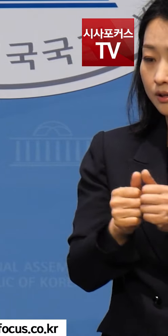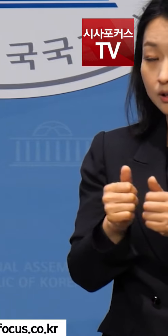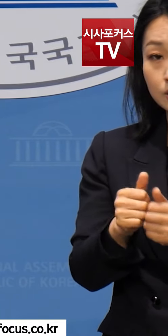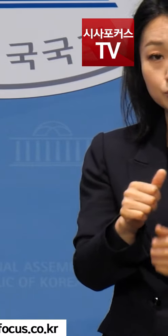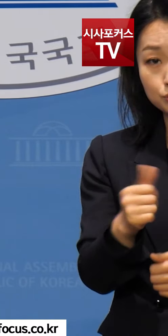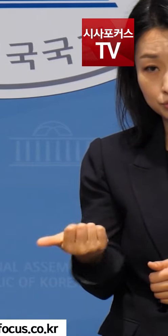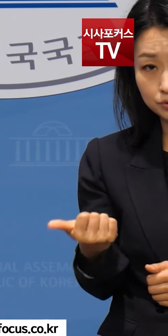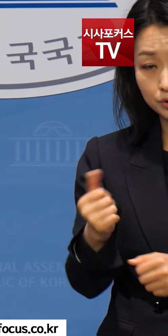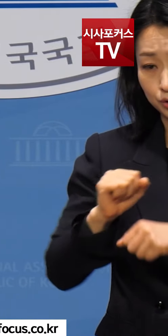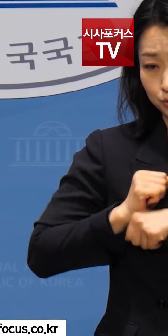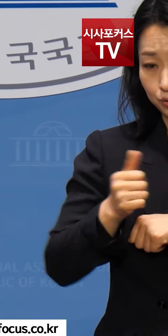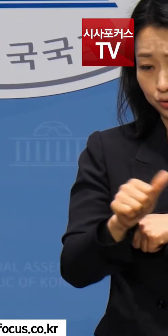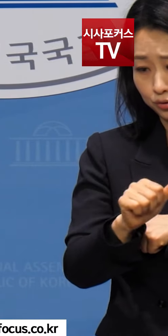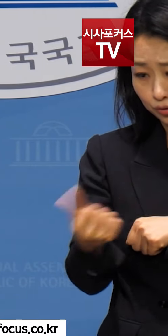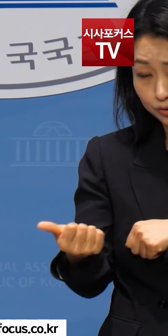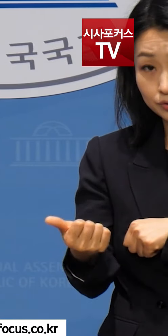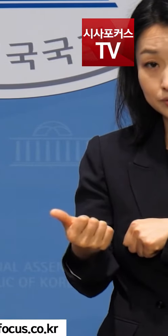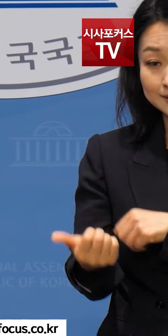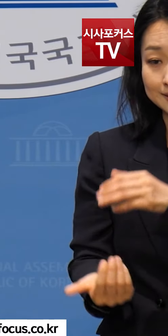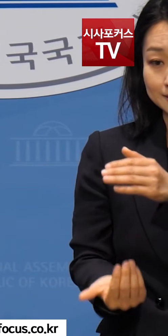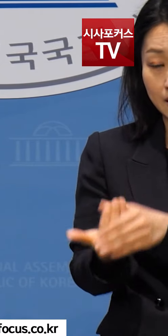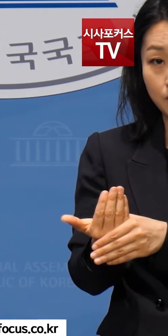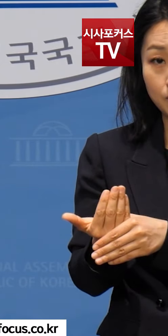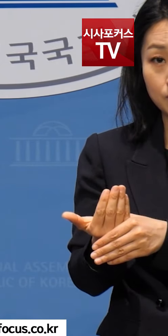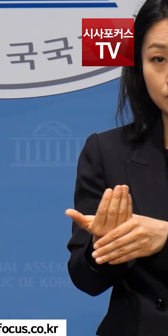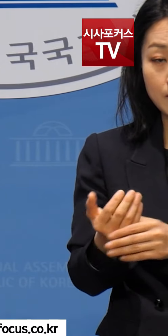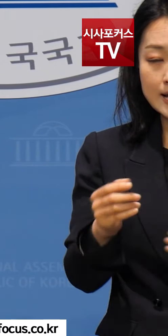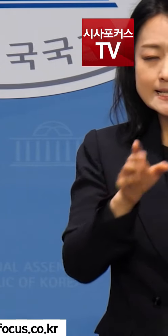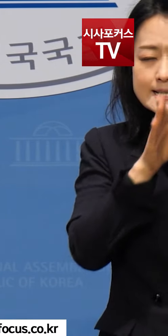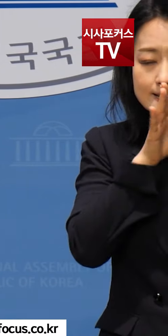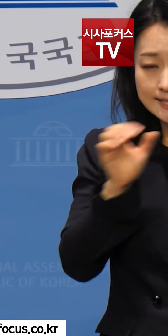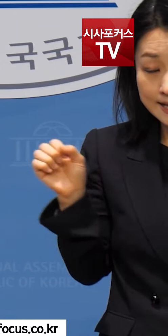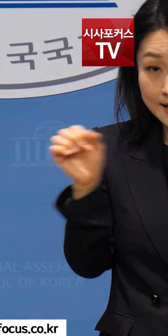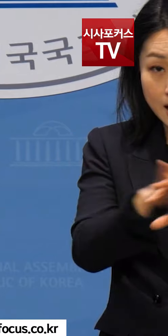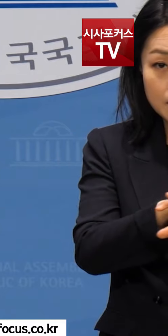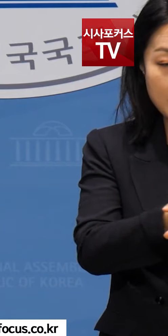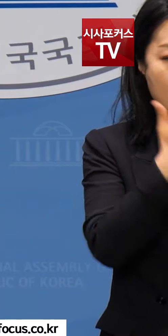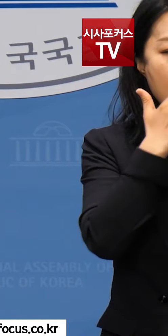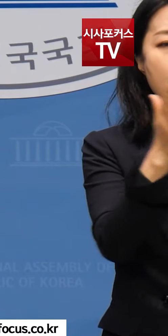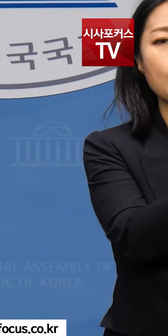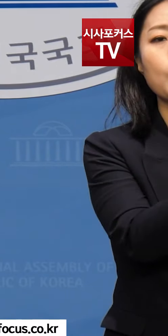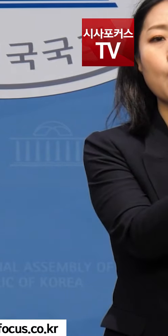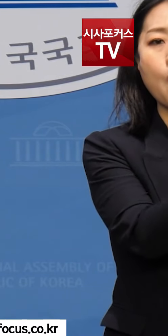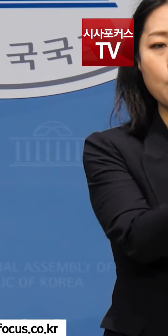억울한 죽음 뒤 진실을 감춘 공범으로 같이 심판받게 될 것입니다.